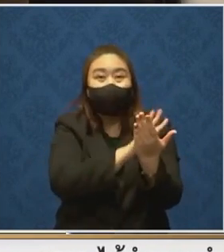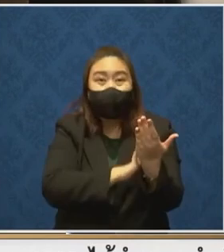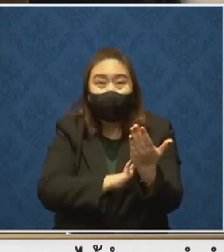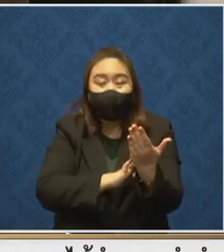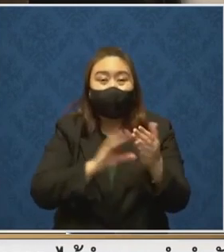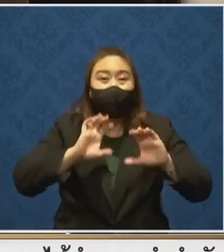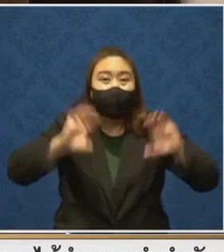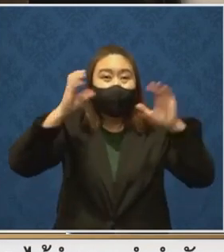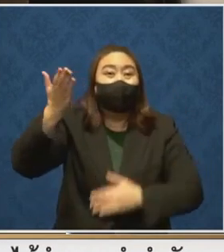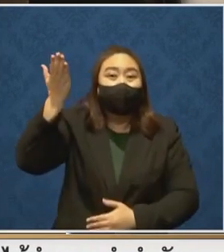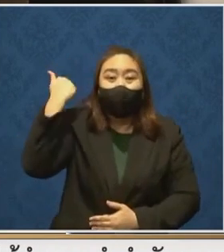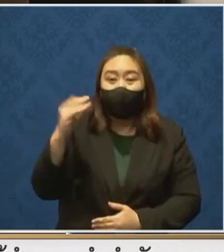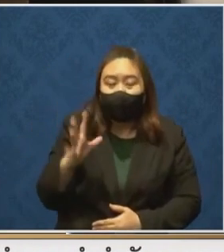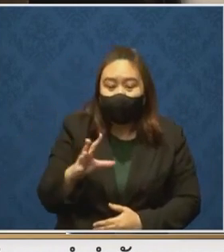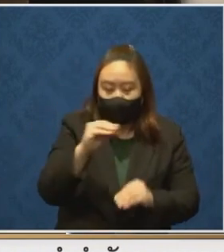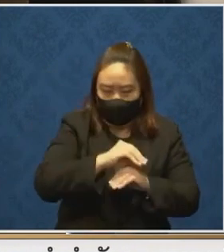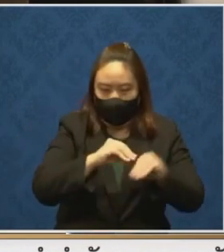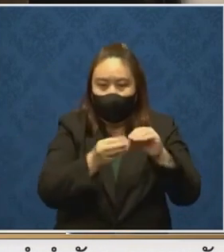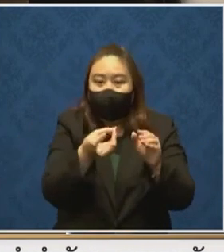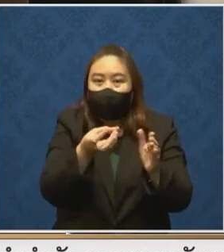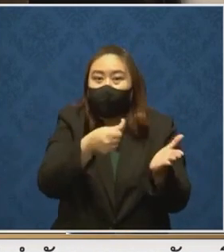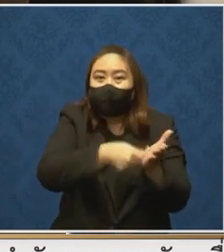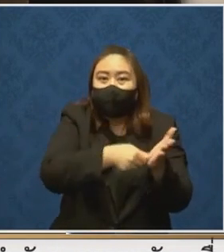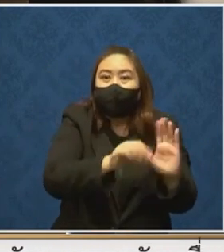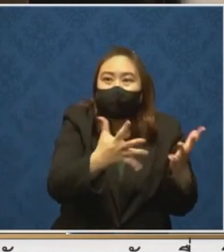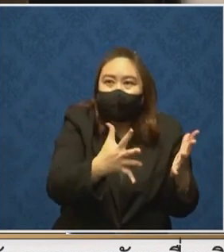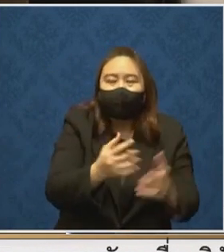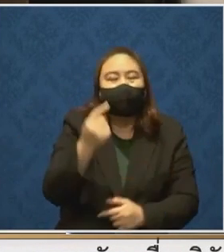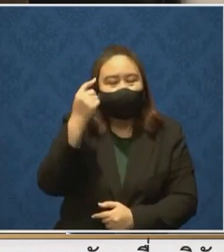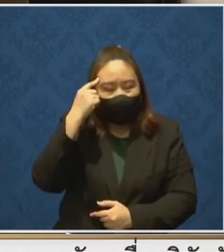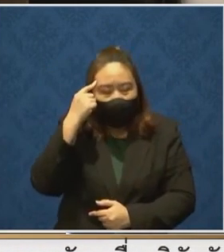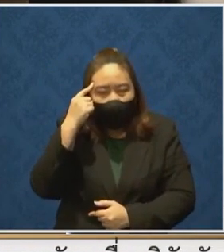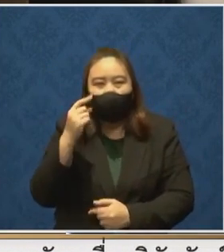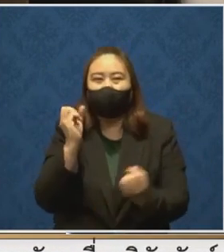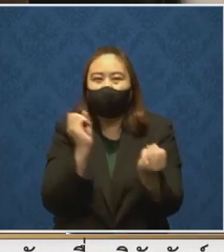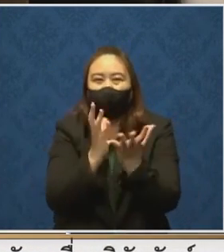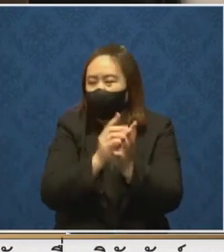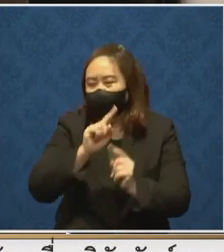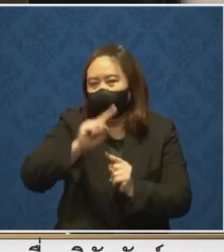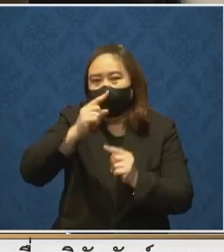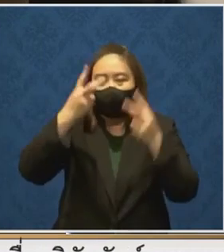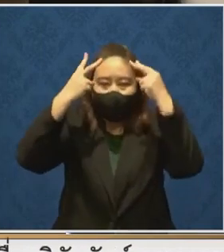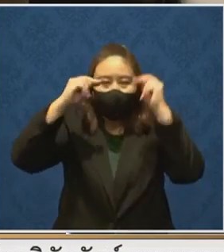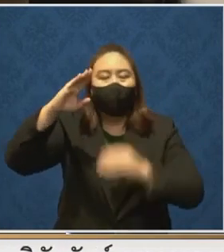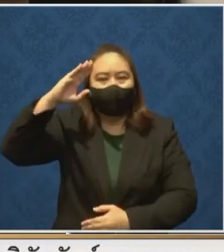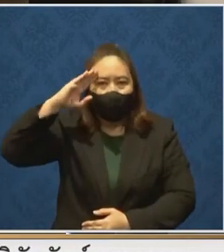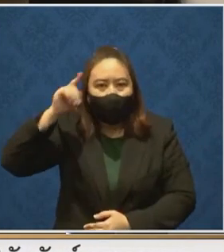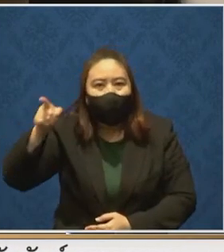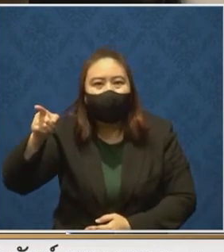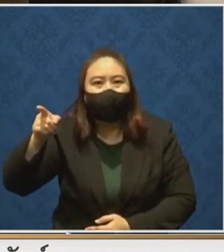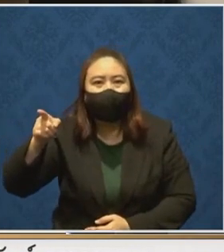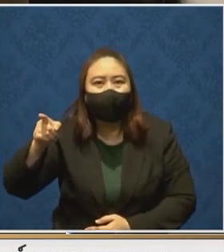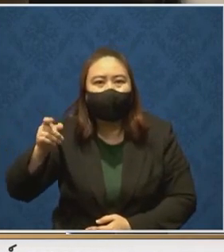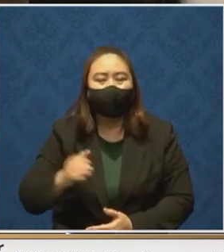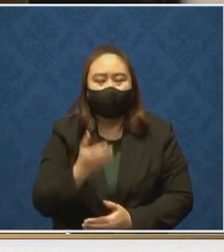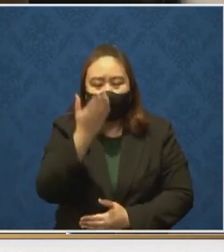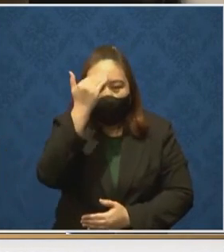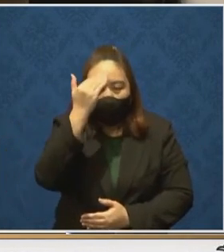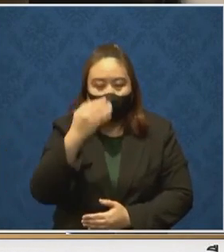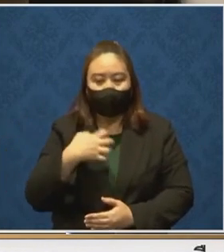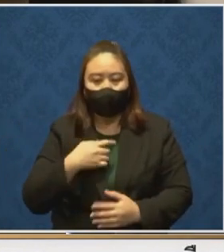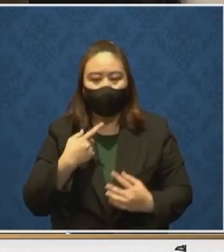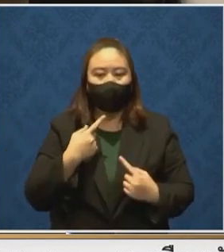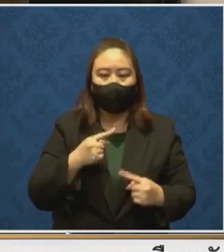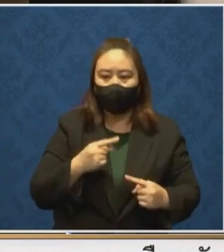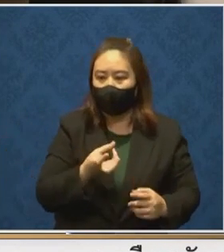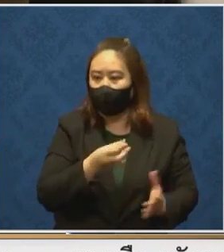จำนำเข้าคนที่เสียหายที่สุดน่าจะเป็ผลเประยตจโอชาเพระไม่มีอะไรใช้ในการอ้างตอบคำถามสภา